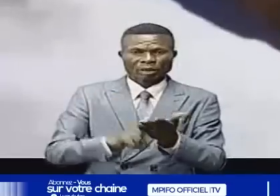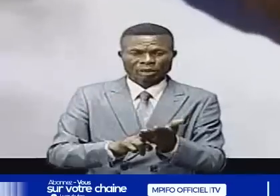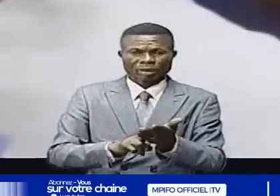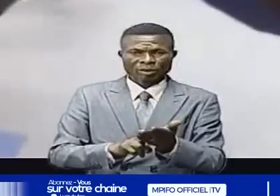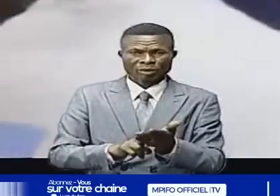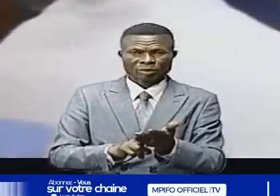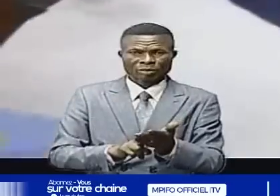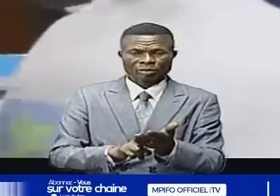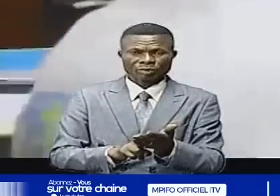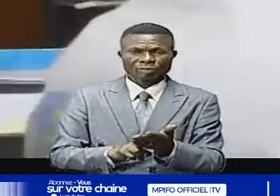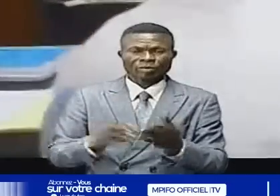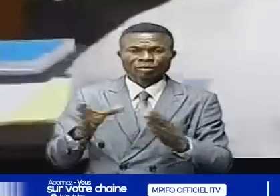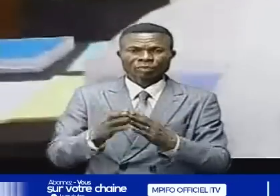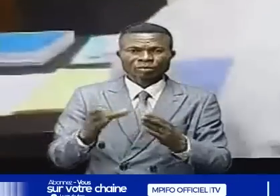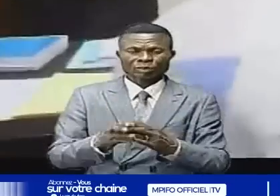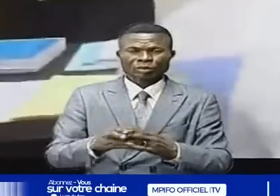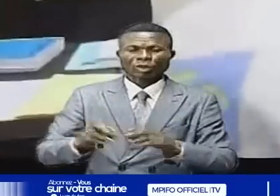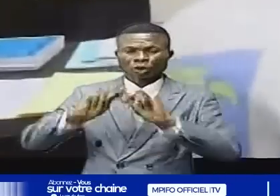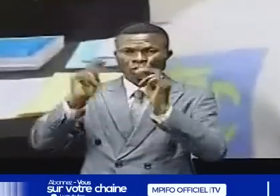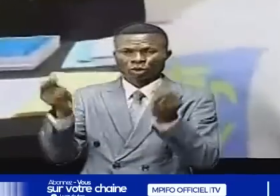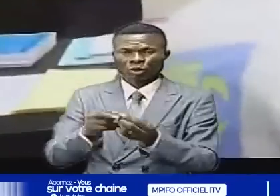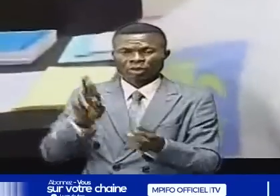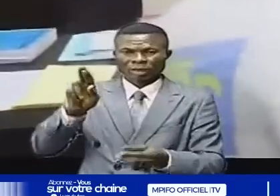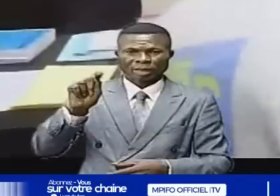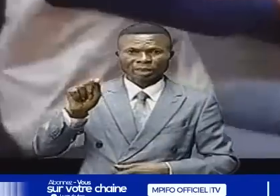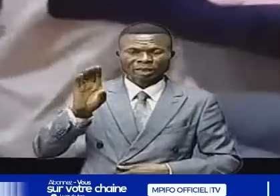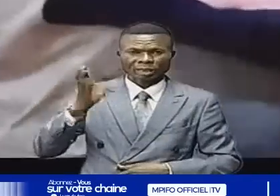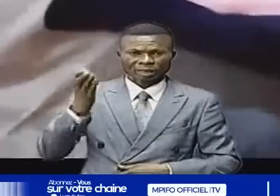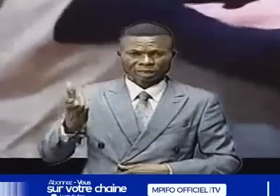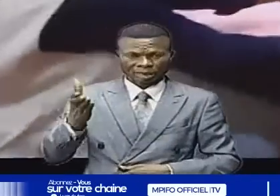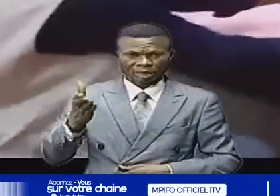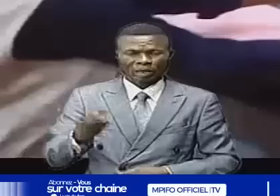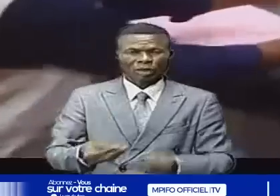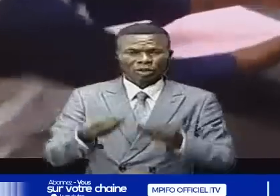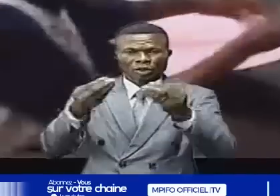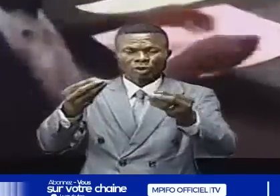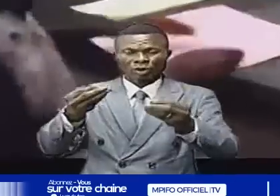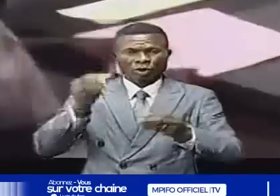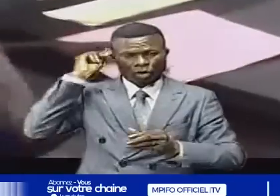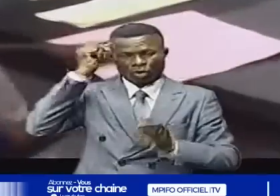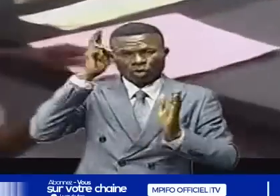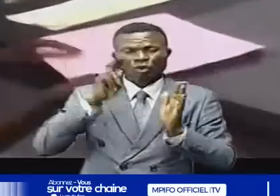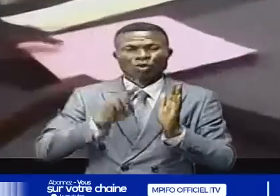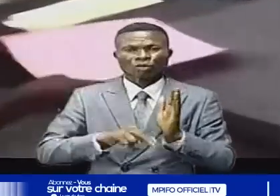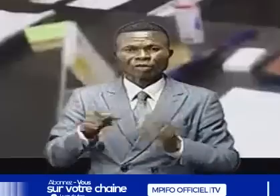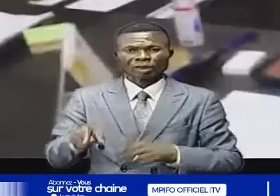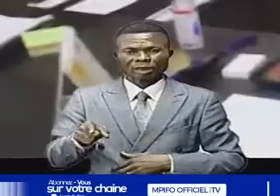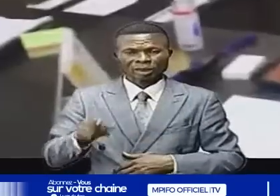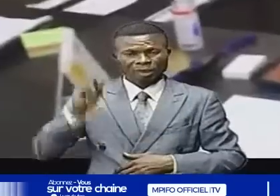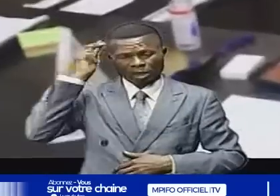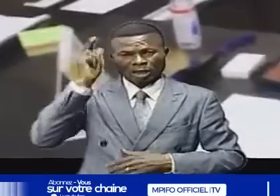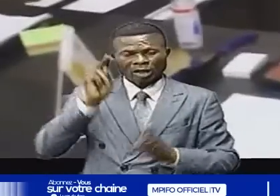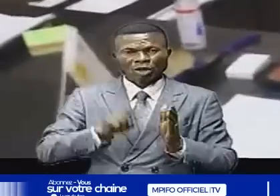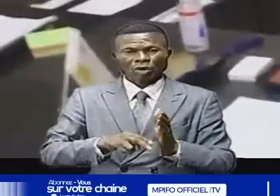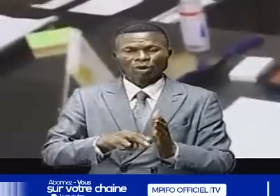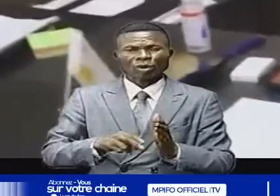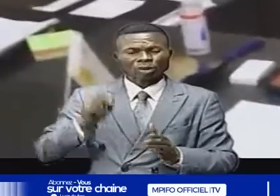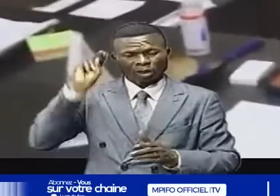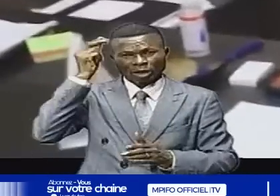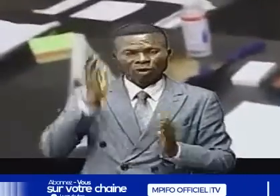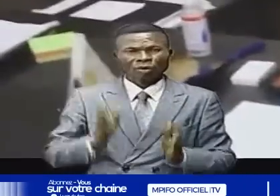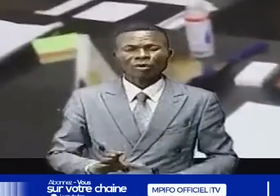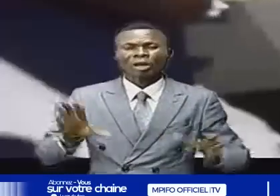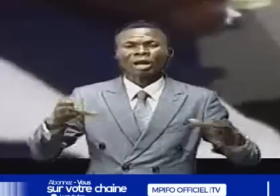signer avec la régie financière provinciale ont été remis à l'autorité provinciale. Le gouverneur des provinces a accepté